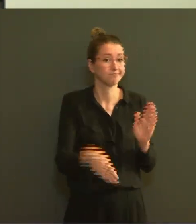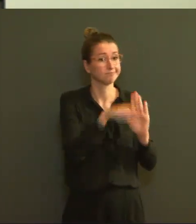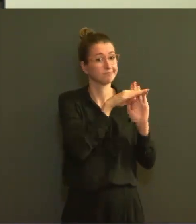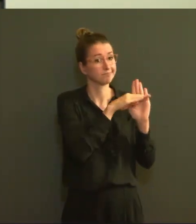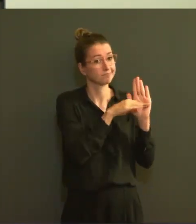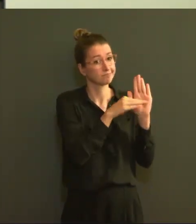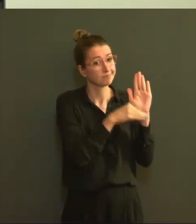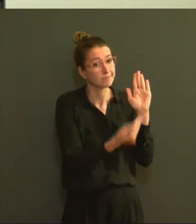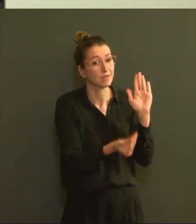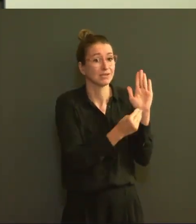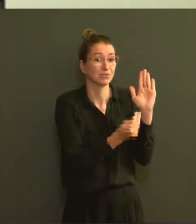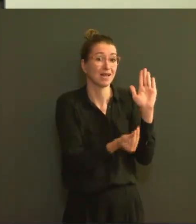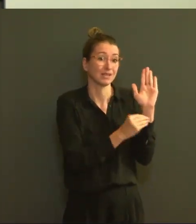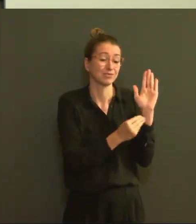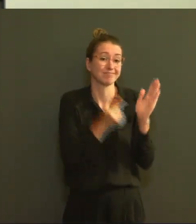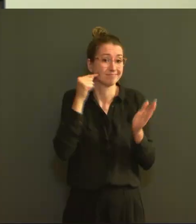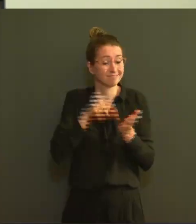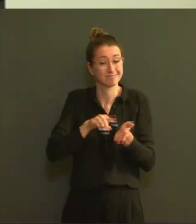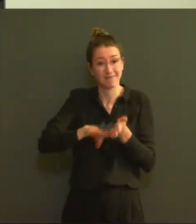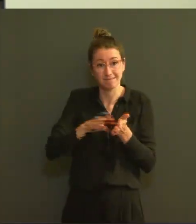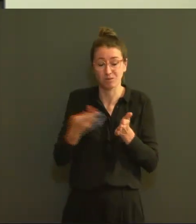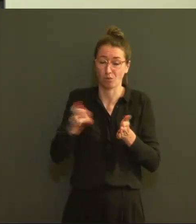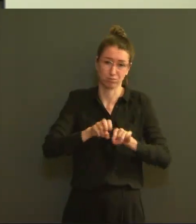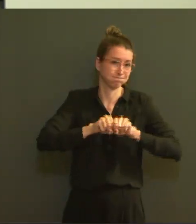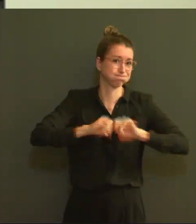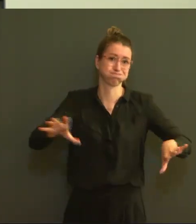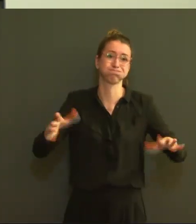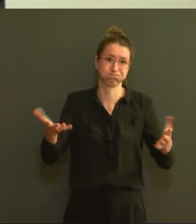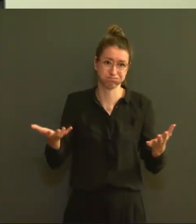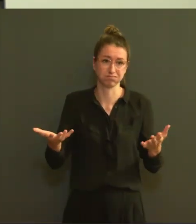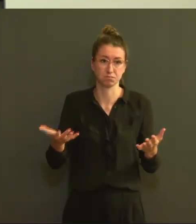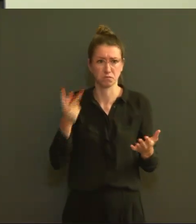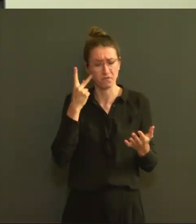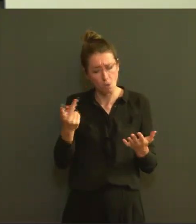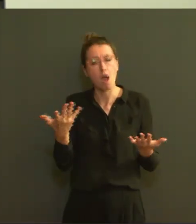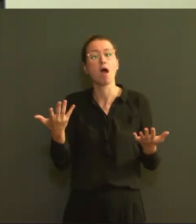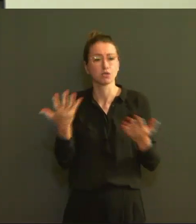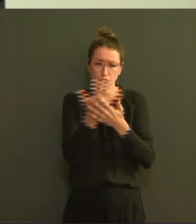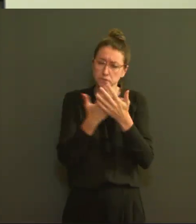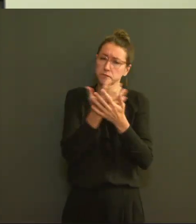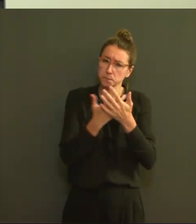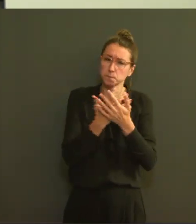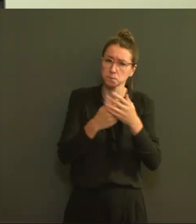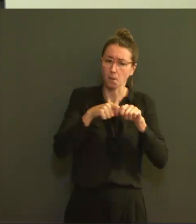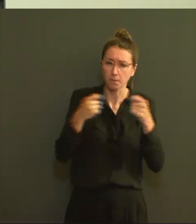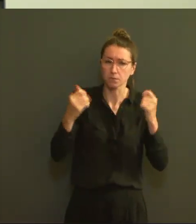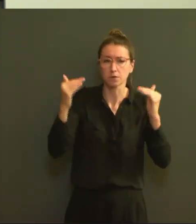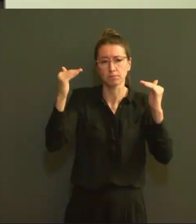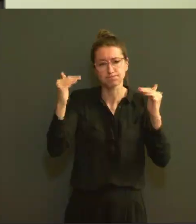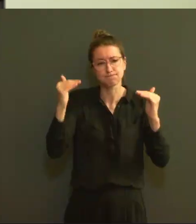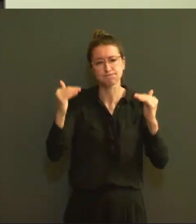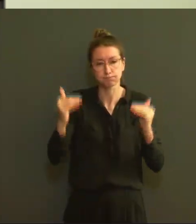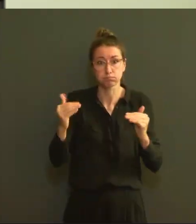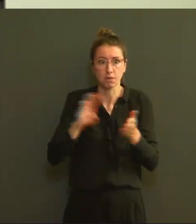que ces mesures, en tout cas, ont diminué en moyenne la propagation du virus. Alors c'est clair, comme on l'a déjà